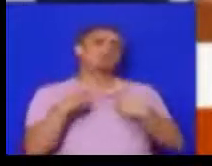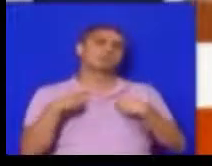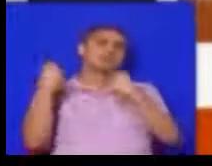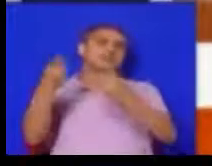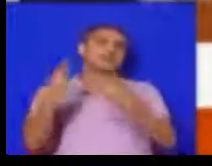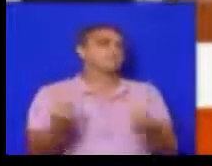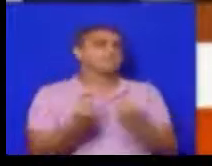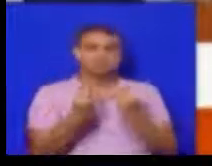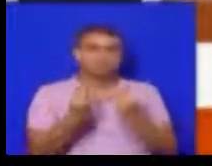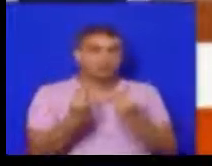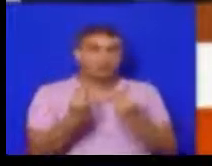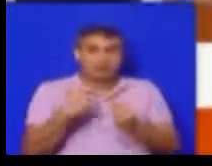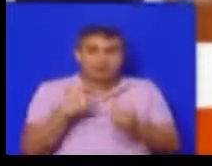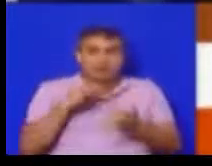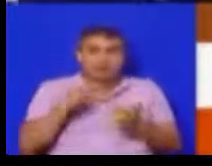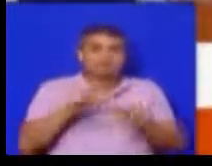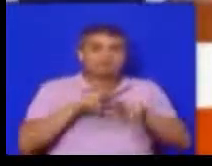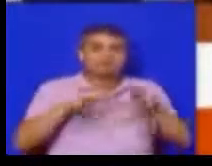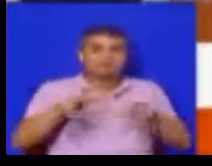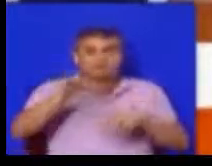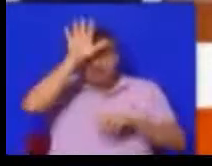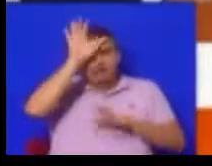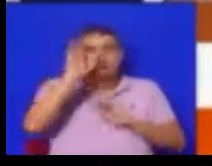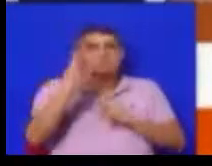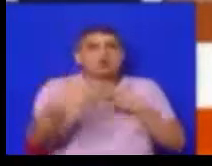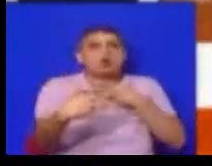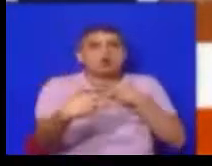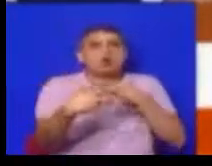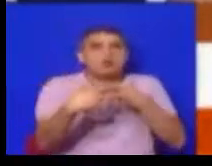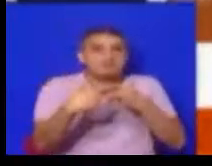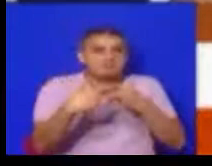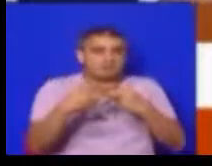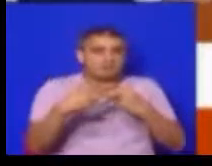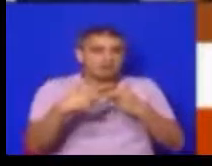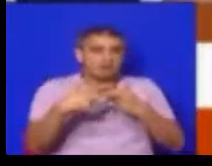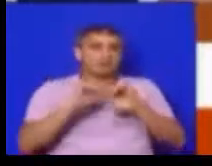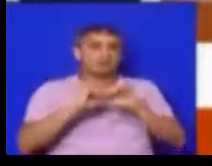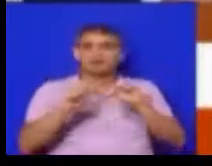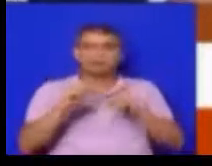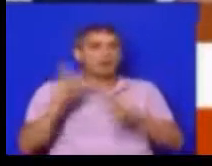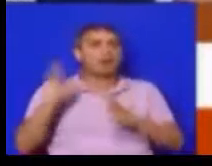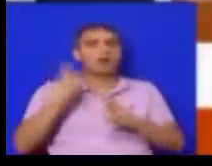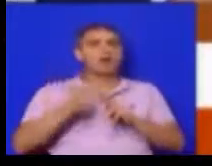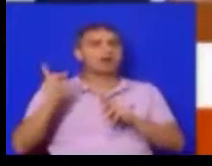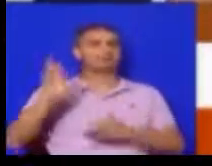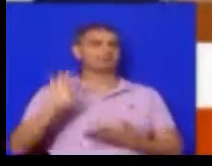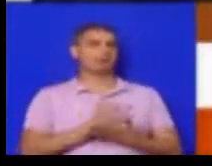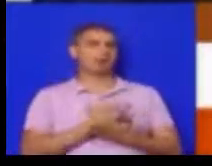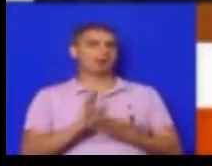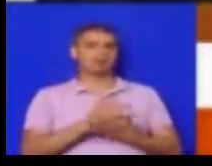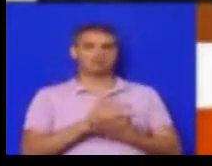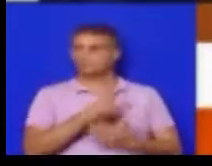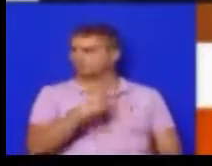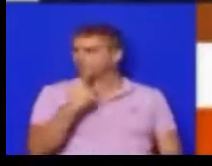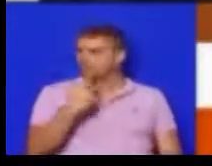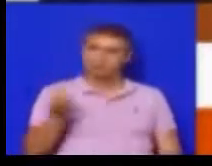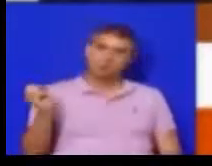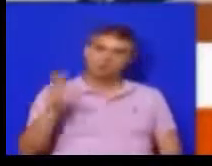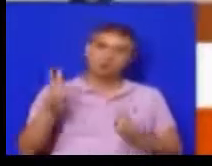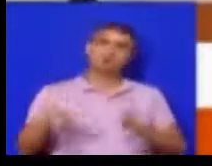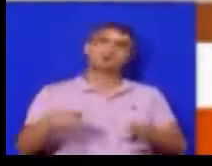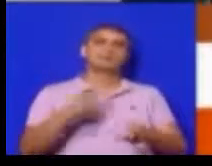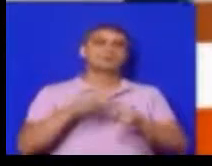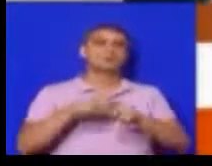משהו. אנחנו במצב שהאיראנים מאוד קרובים לפצצה, מרחק של החלטה. אז אתה בעצם אומר, בואו תחזירו את